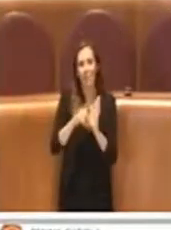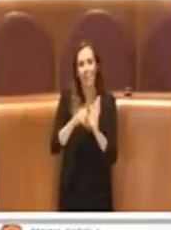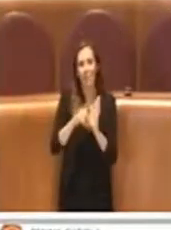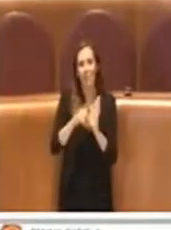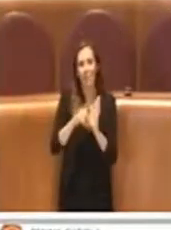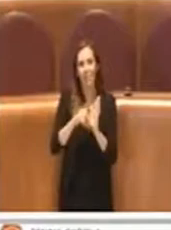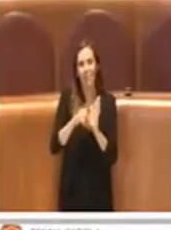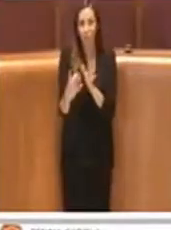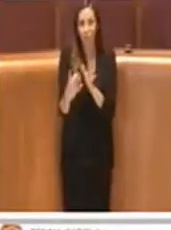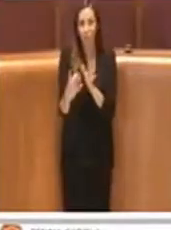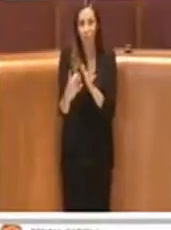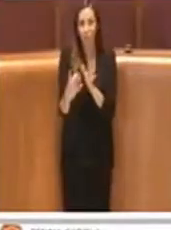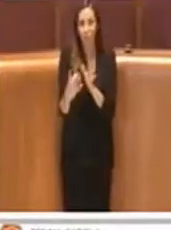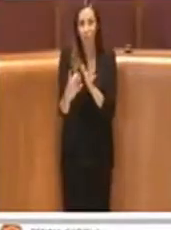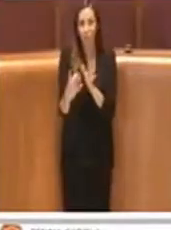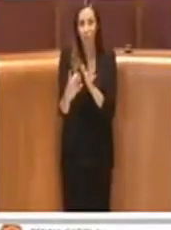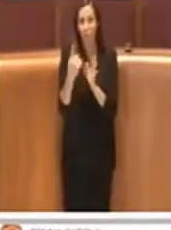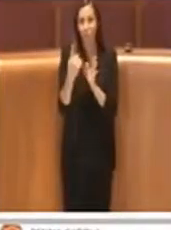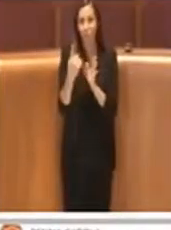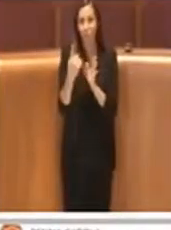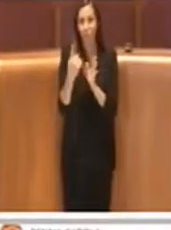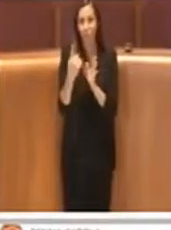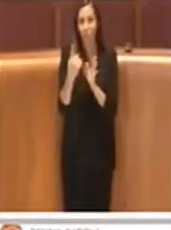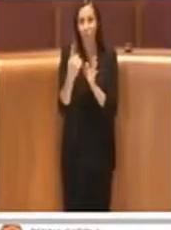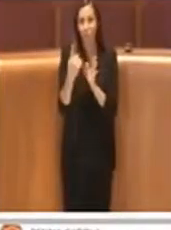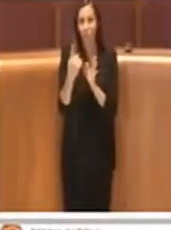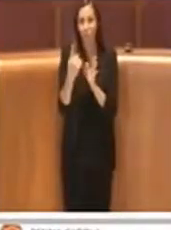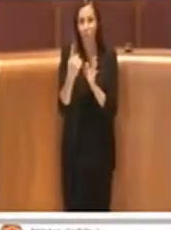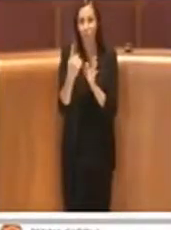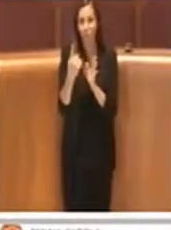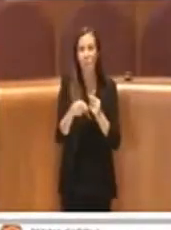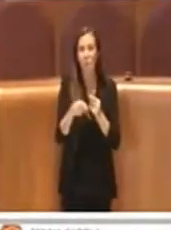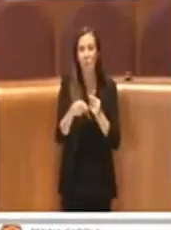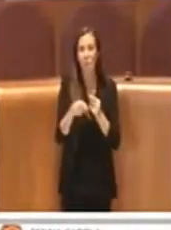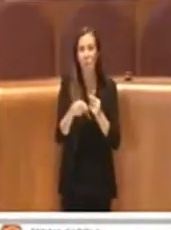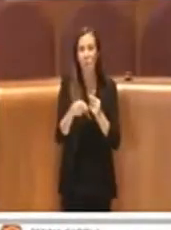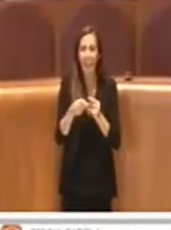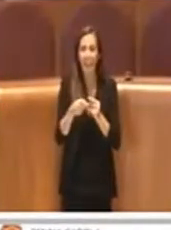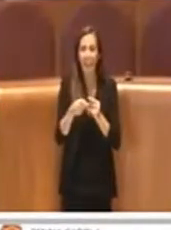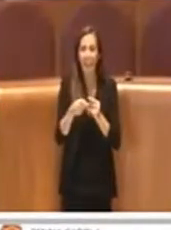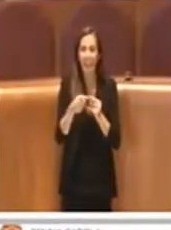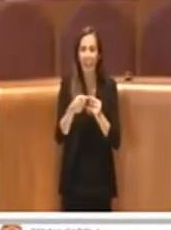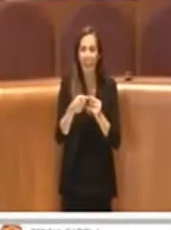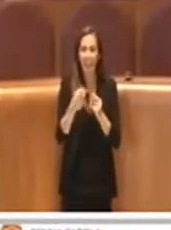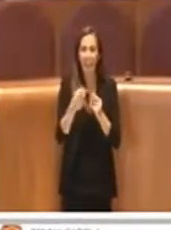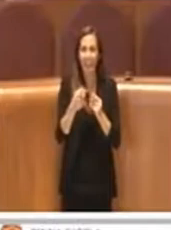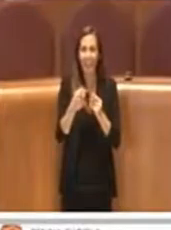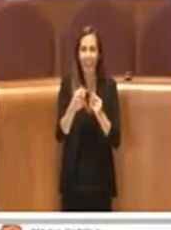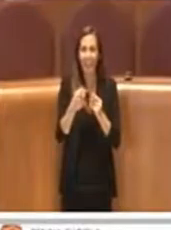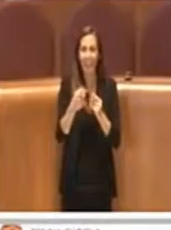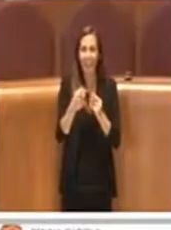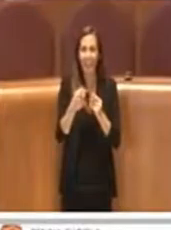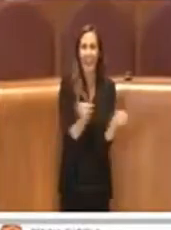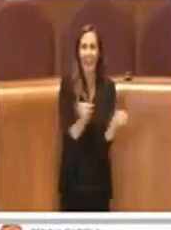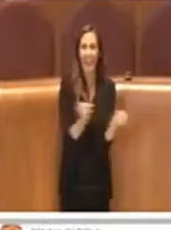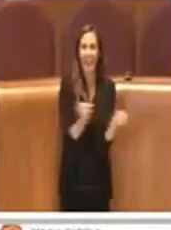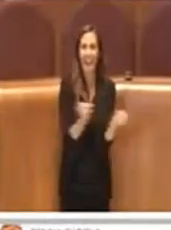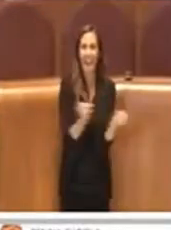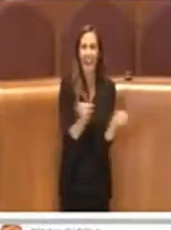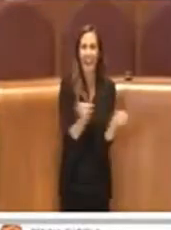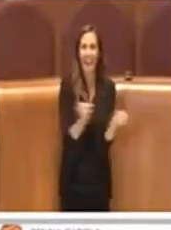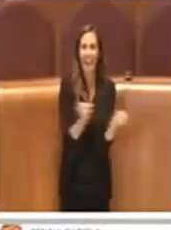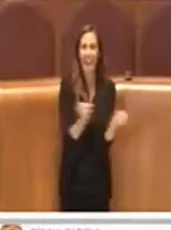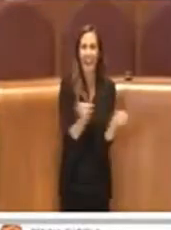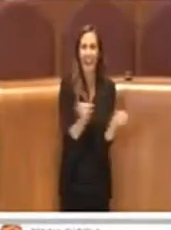si continui con la confusione con i diversi tipi di attività. Seppure oggi la denominazione è